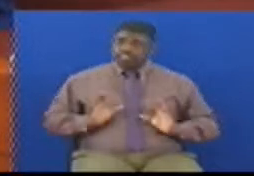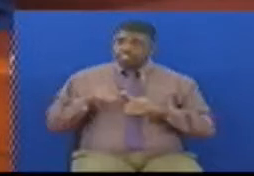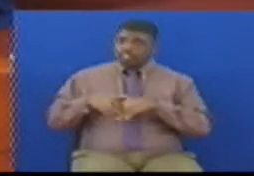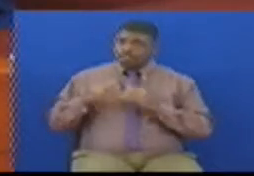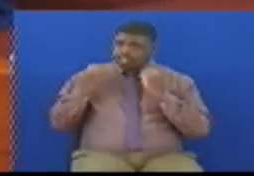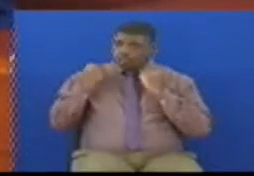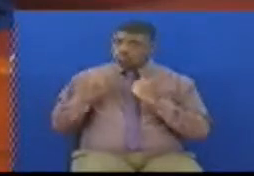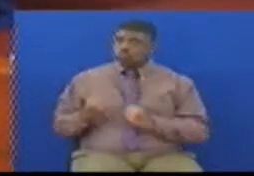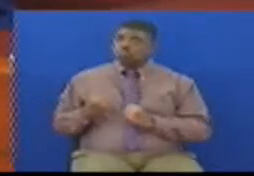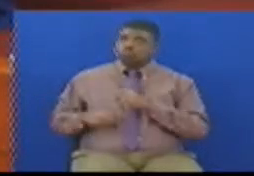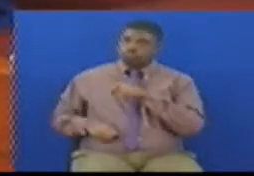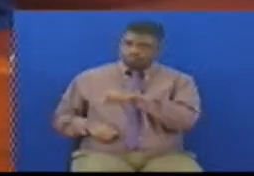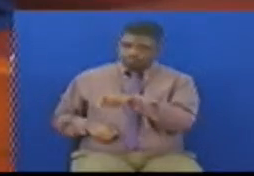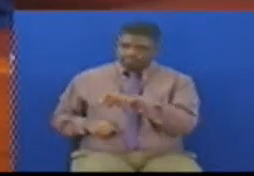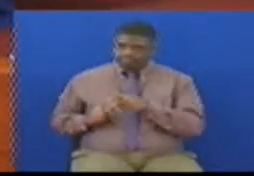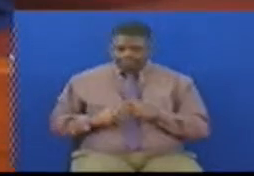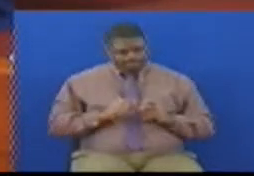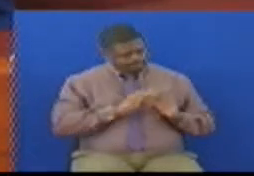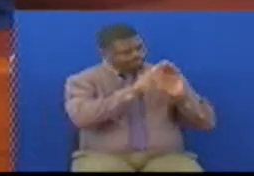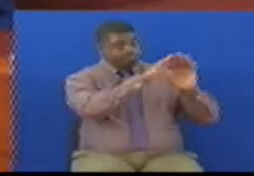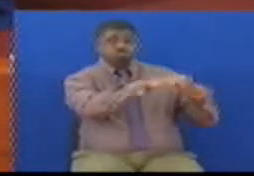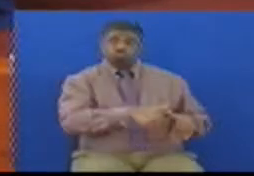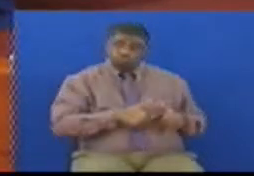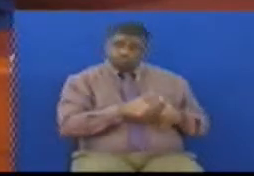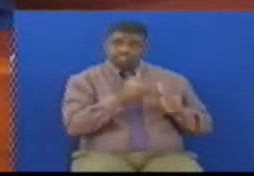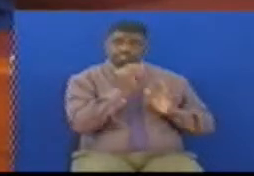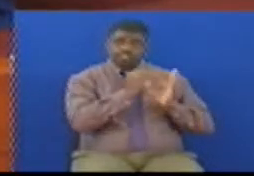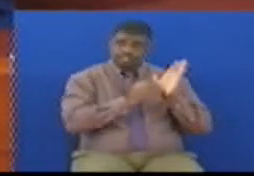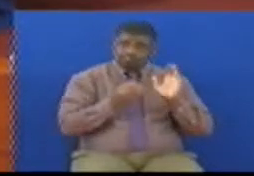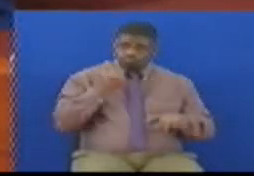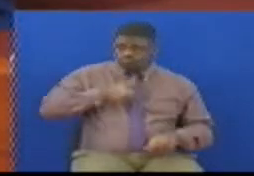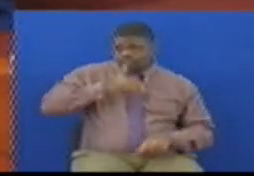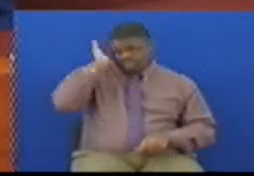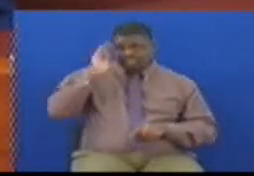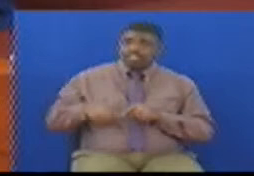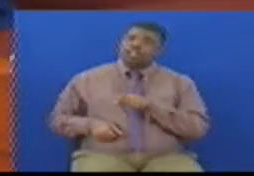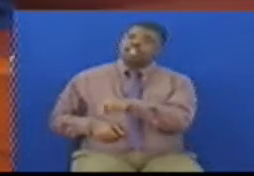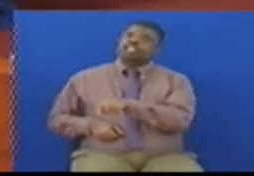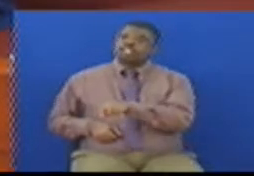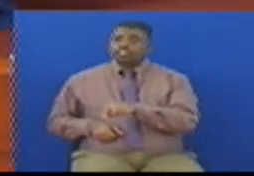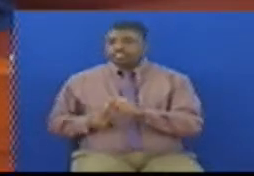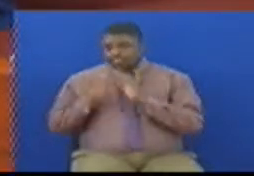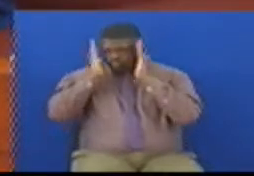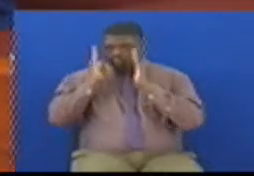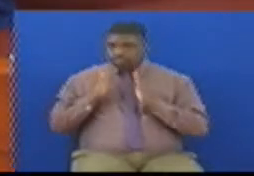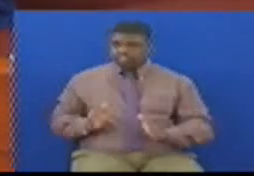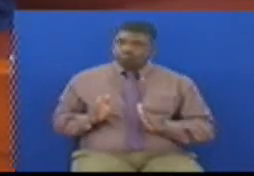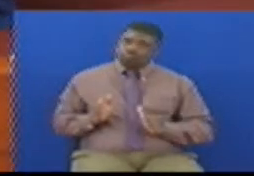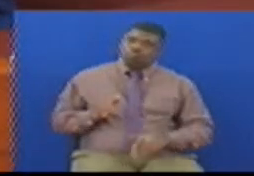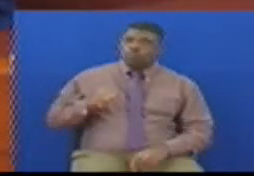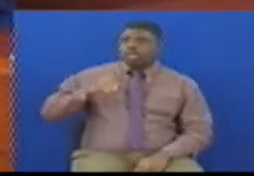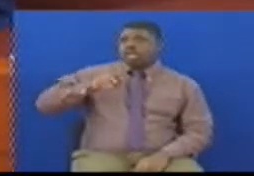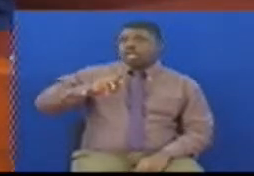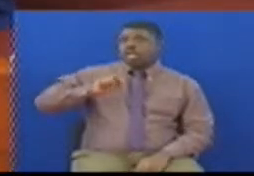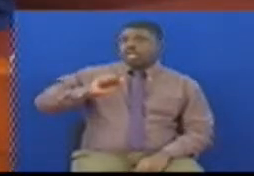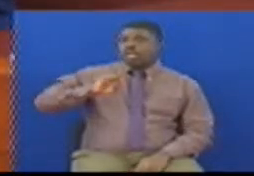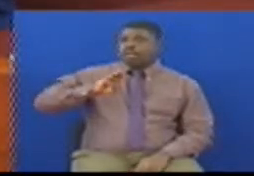kudumu ya bunge ya hesabu za serikali, Mheshimiwa Narenjwa